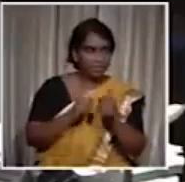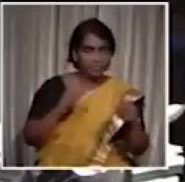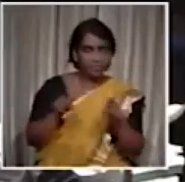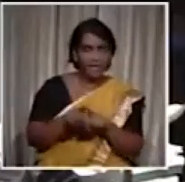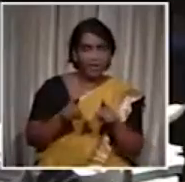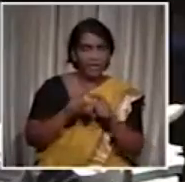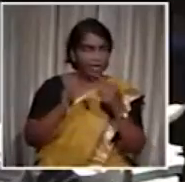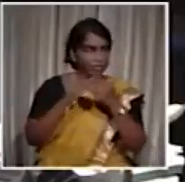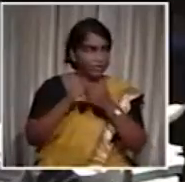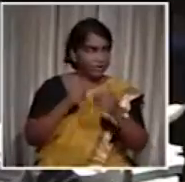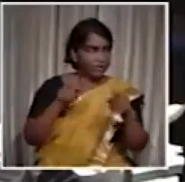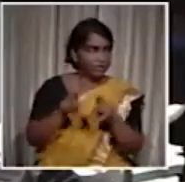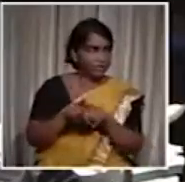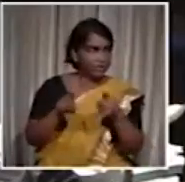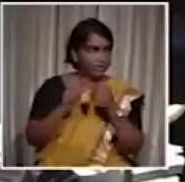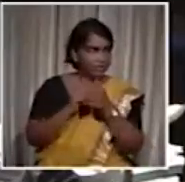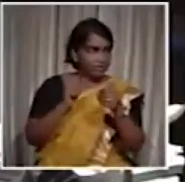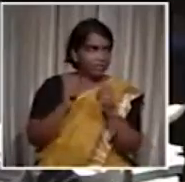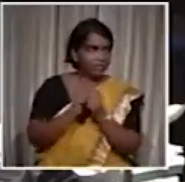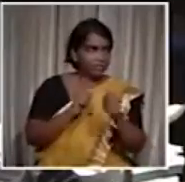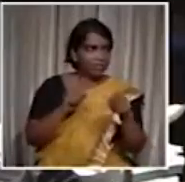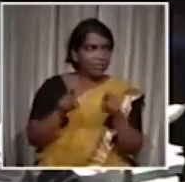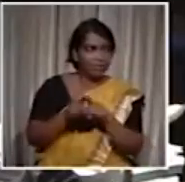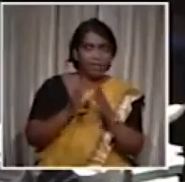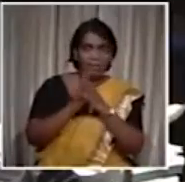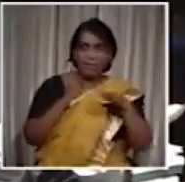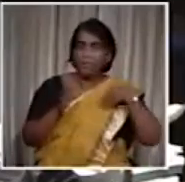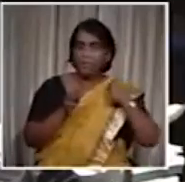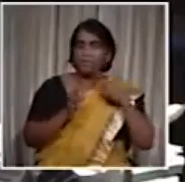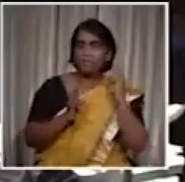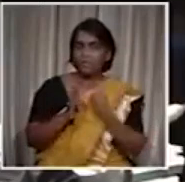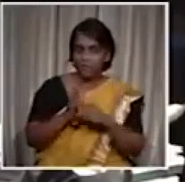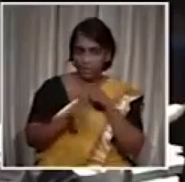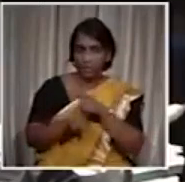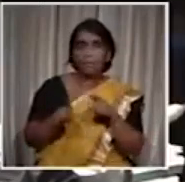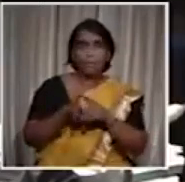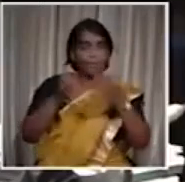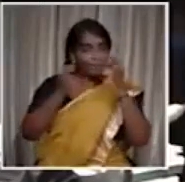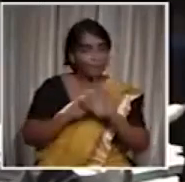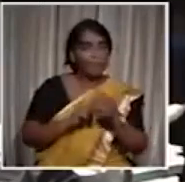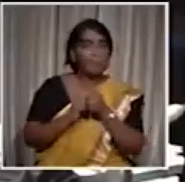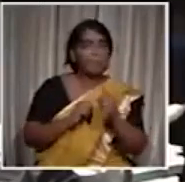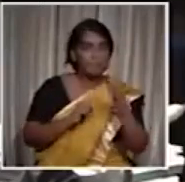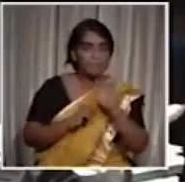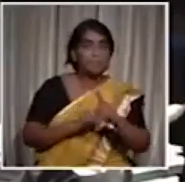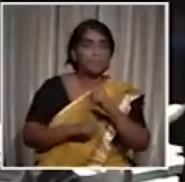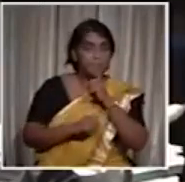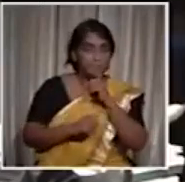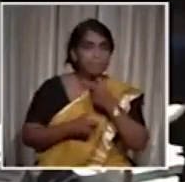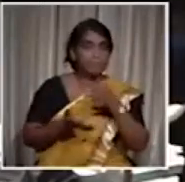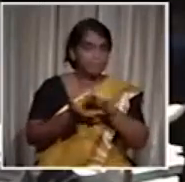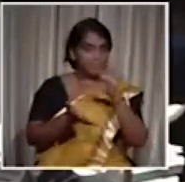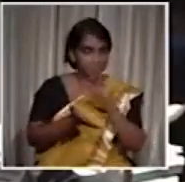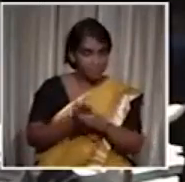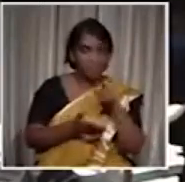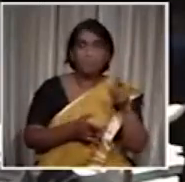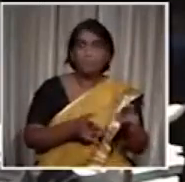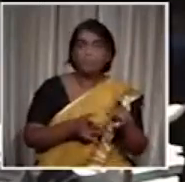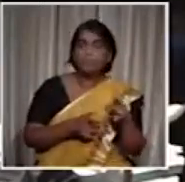ඔබතුමා, ඔබතුමා ගැන මට වෙන විචාර දෙනවා. අපේ ආණ්ඩු පක්ෂ ප්‍රධාන සංවිධායකතුමා, ඔබතුමාට නිශ්චිත වශයෙන් අධිකරණයේ නඩුවක් පෙවරලා